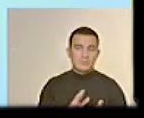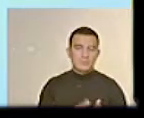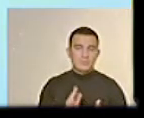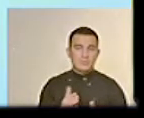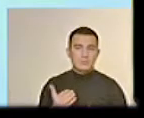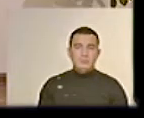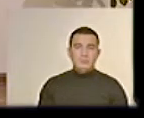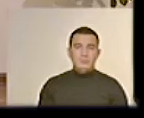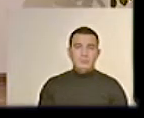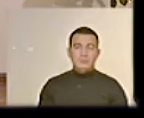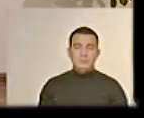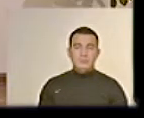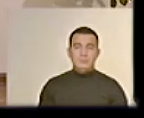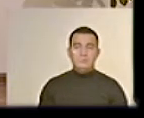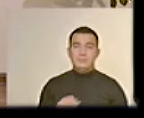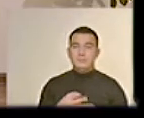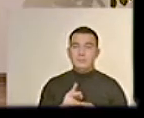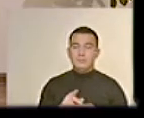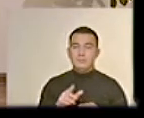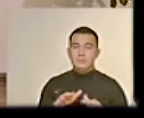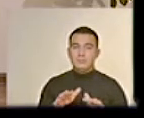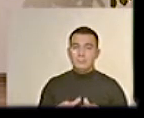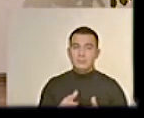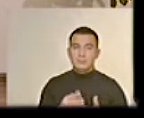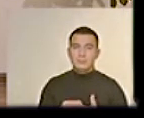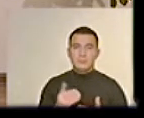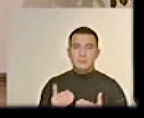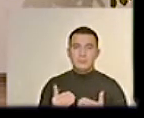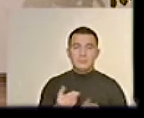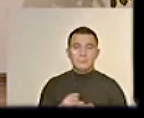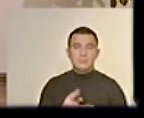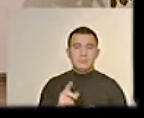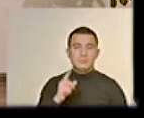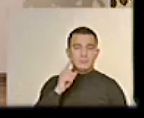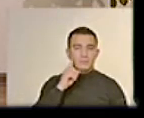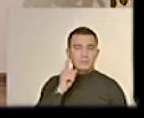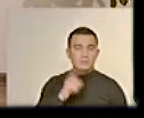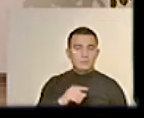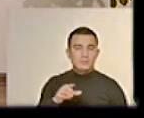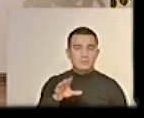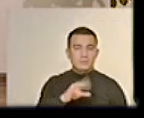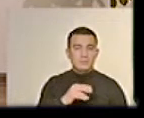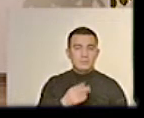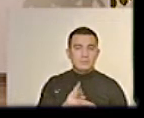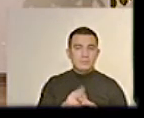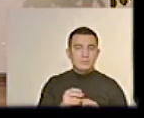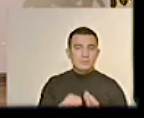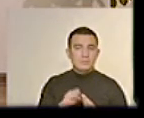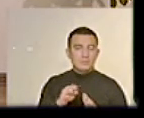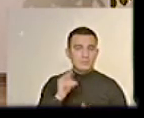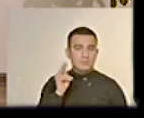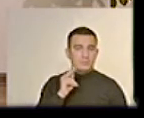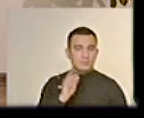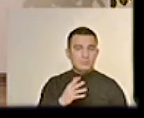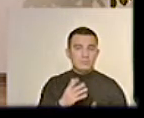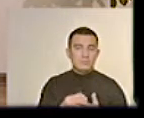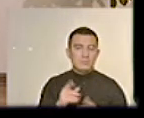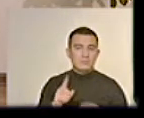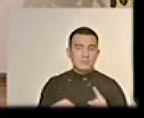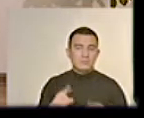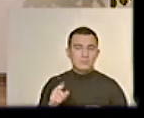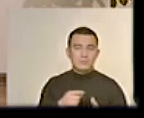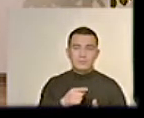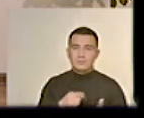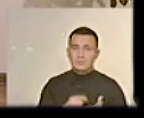mumkin. Bu yerda ham bizni olgan bilimlarimizni yanada mustahkamlash uchun ba'zi savollar berilgan.